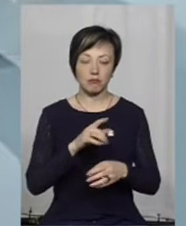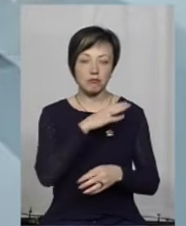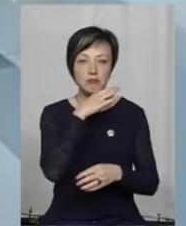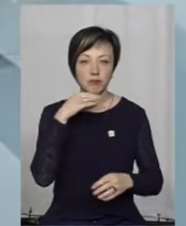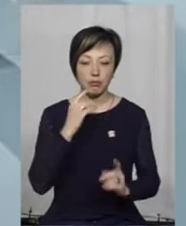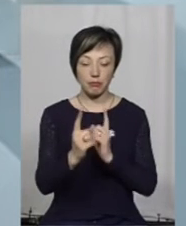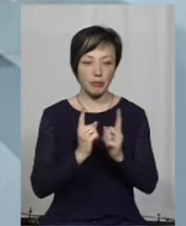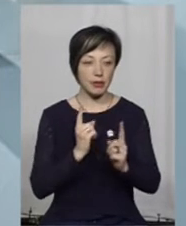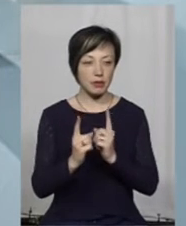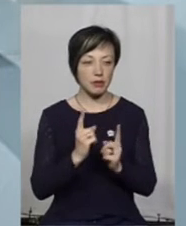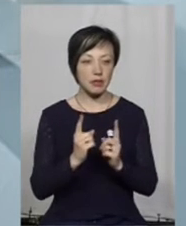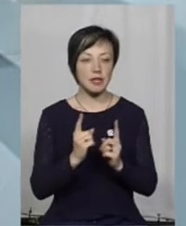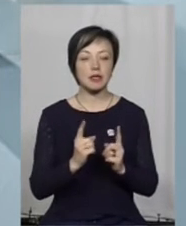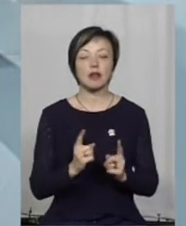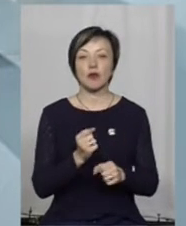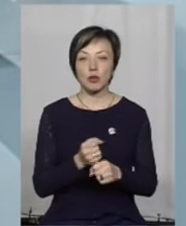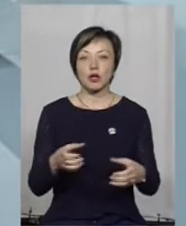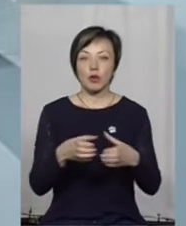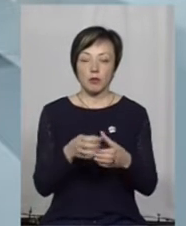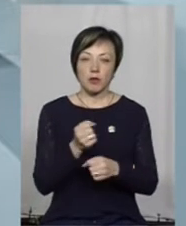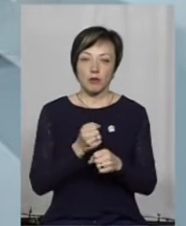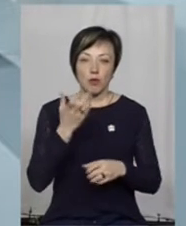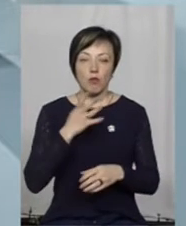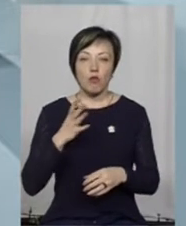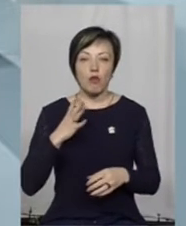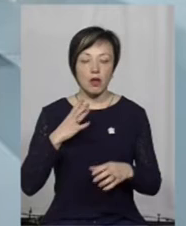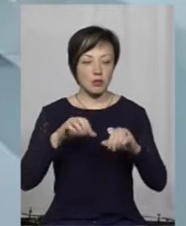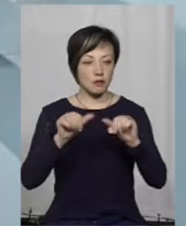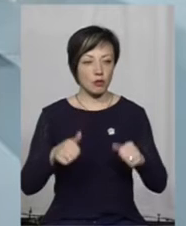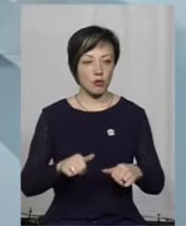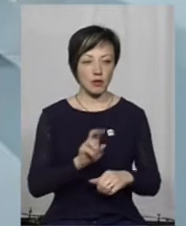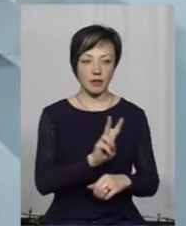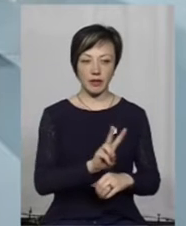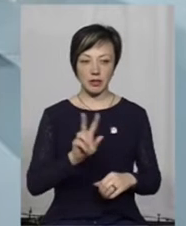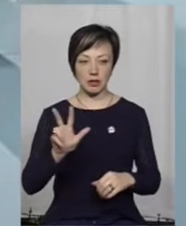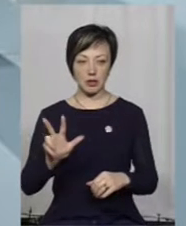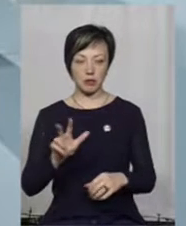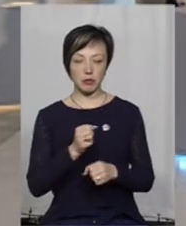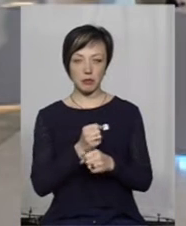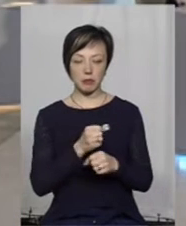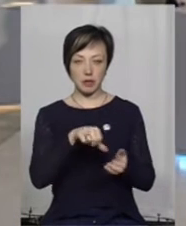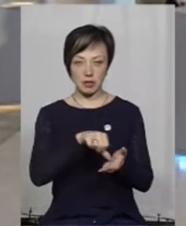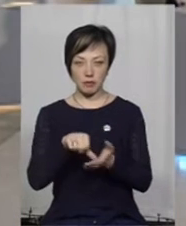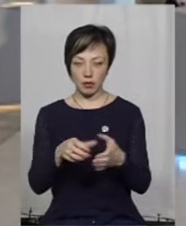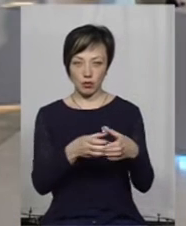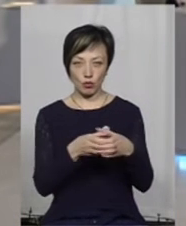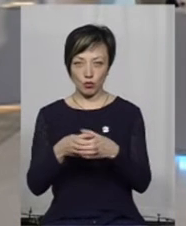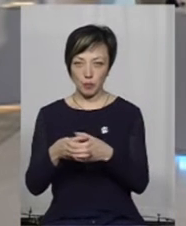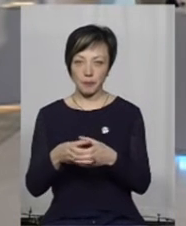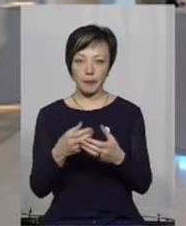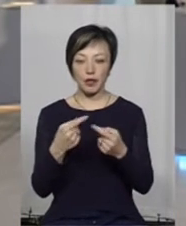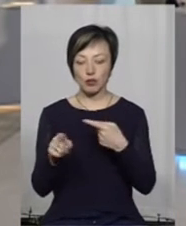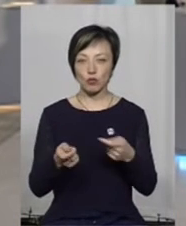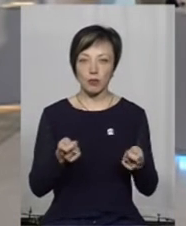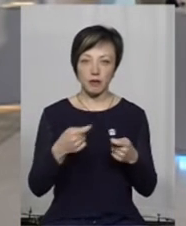Тобто максимально робоча група відпрацювала. Були сформовані по 2-3 представника з робочої групи, це були представники з